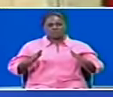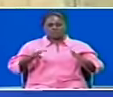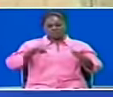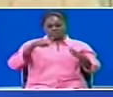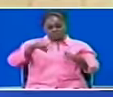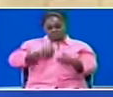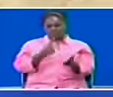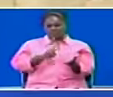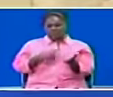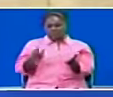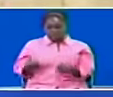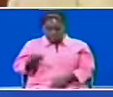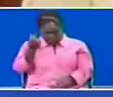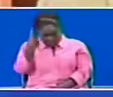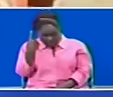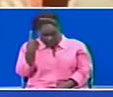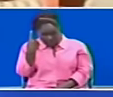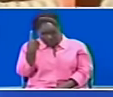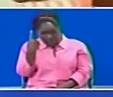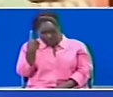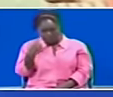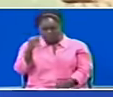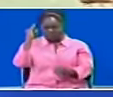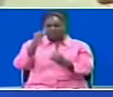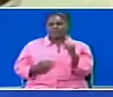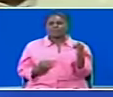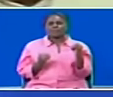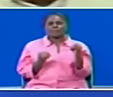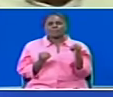wenyewe. Tuko pamoja. La mwisho,